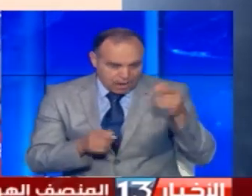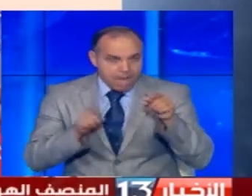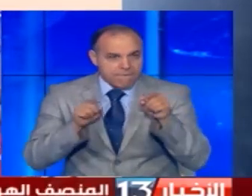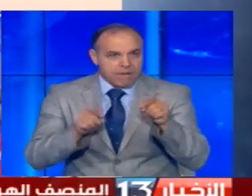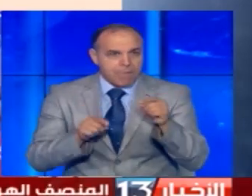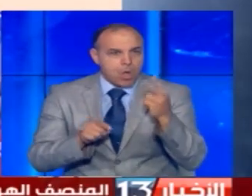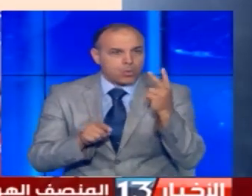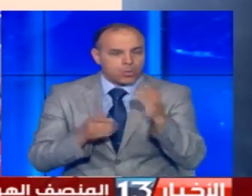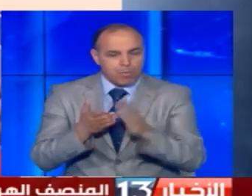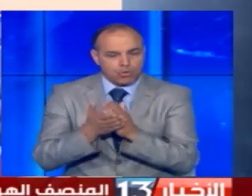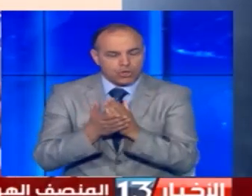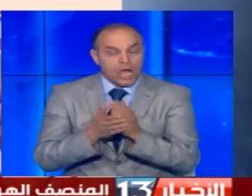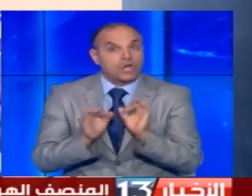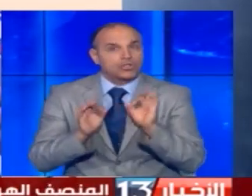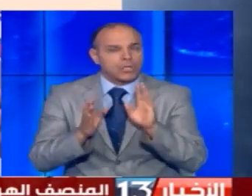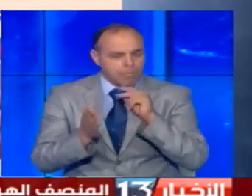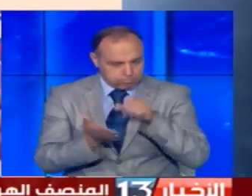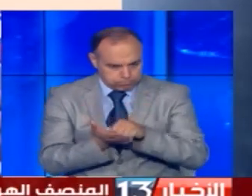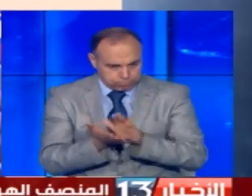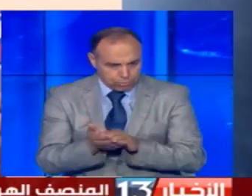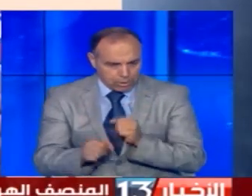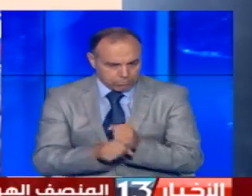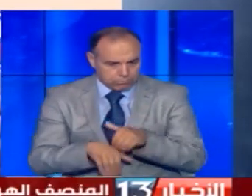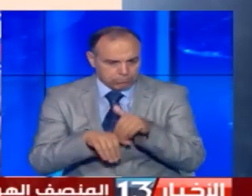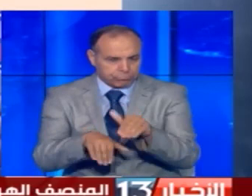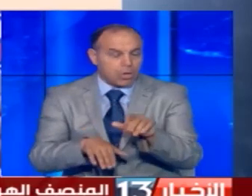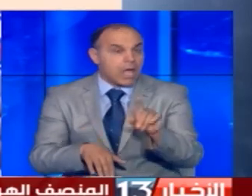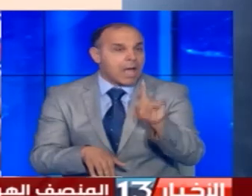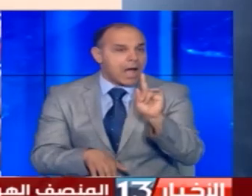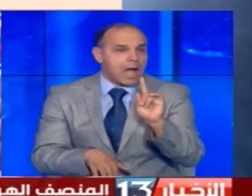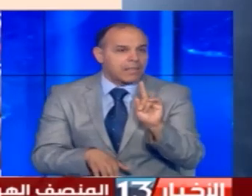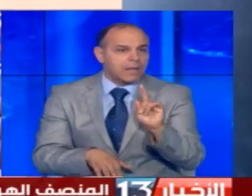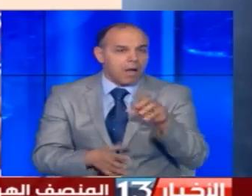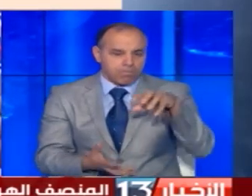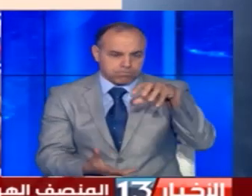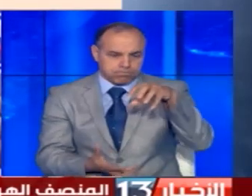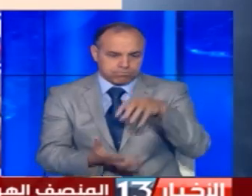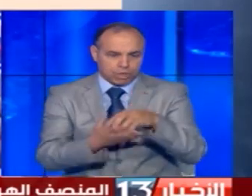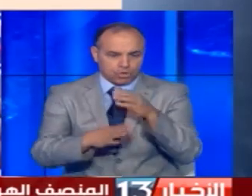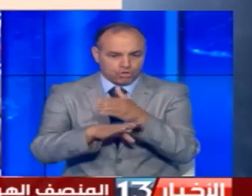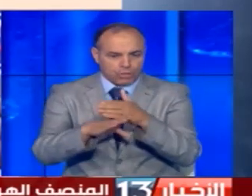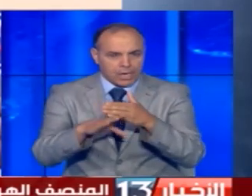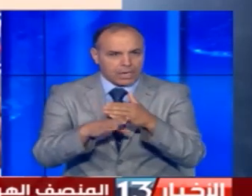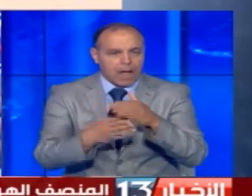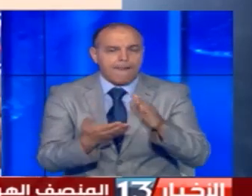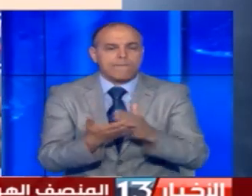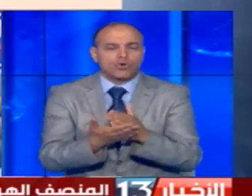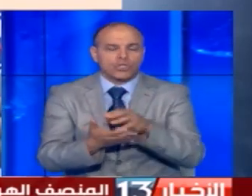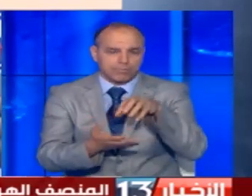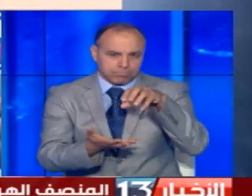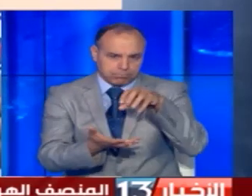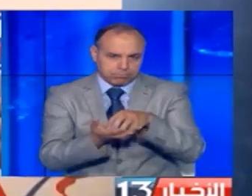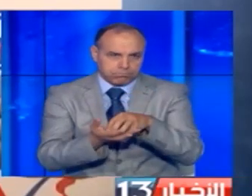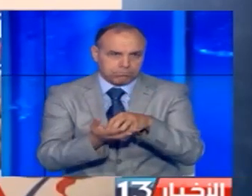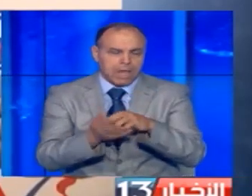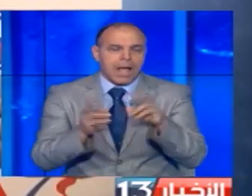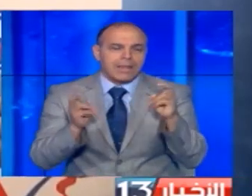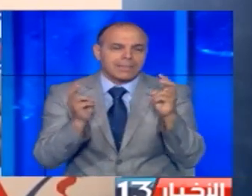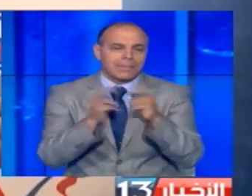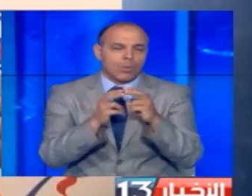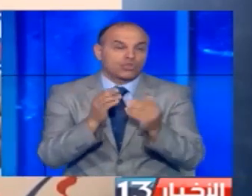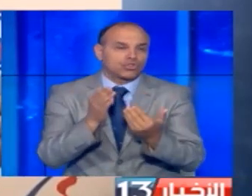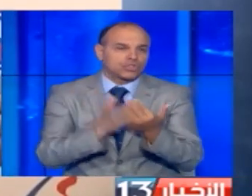مشاريع من سيدخل حيز التشغيل هو النصف المشروع المحطه المركزيه